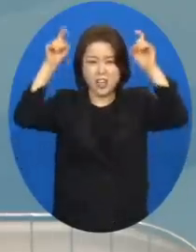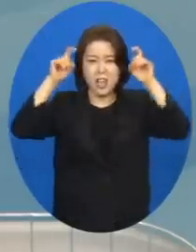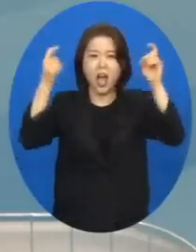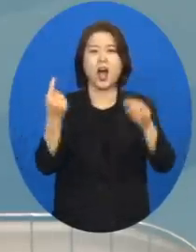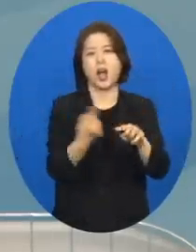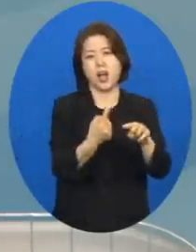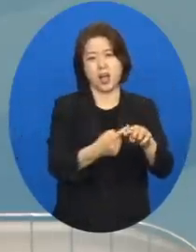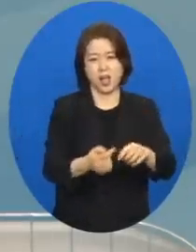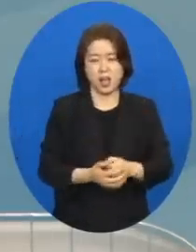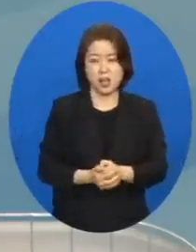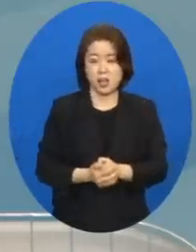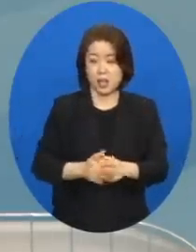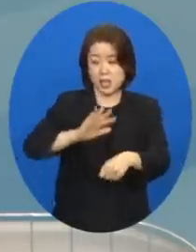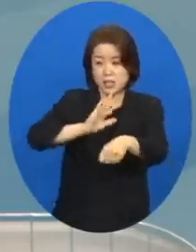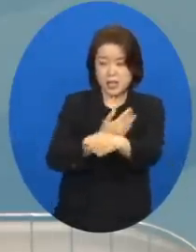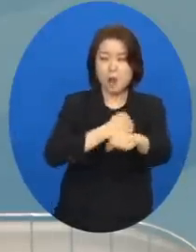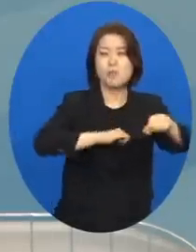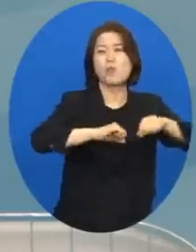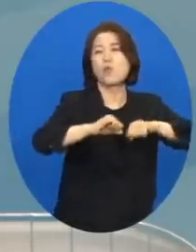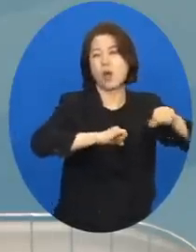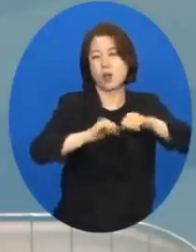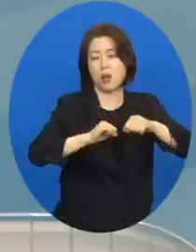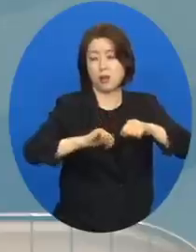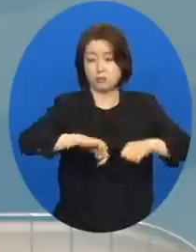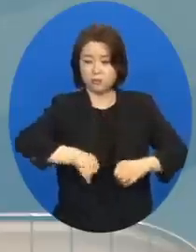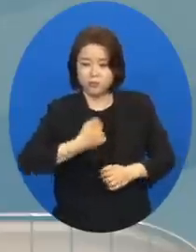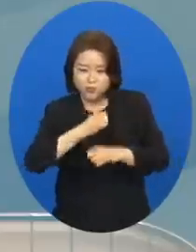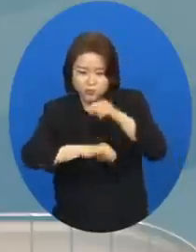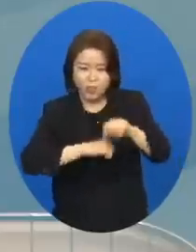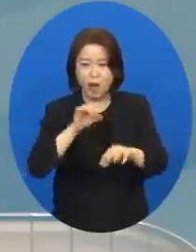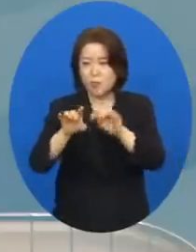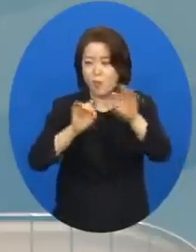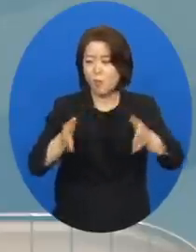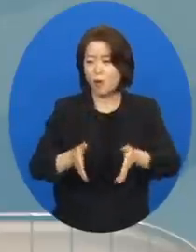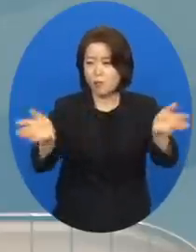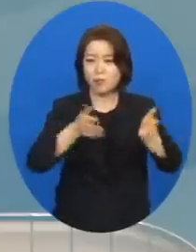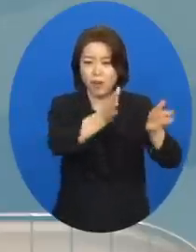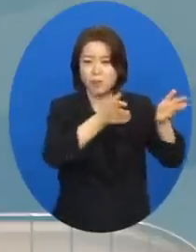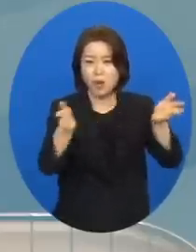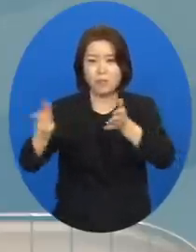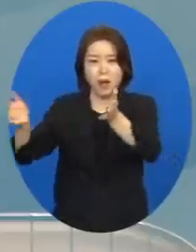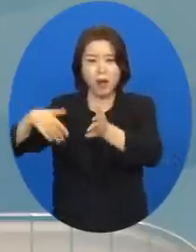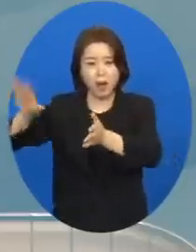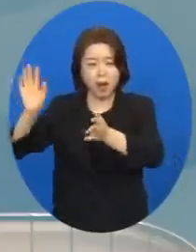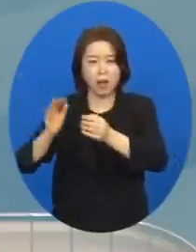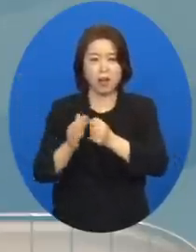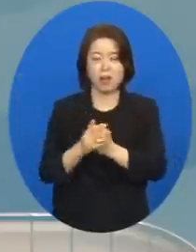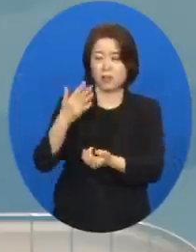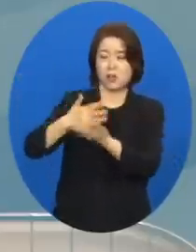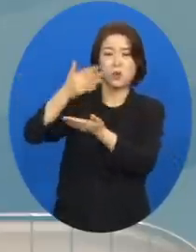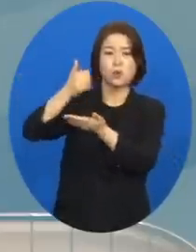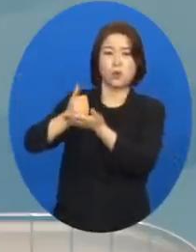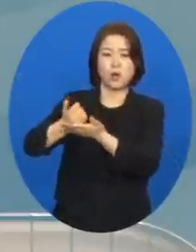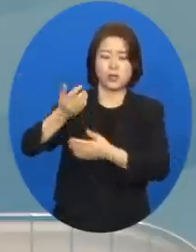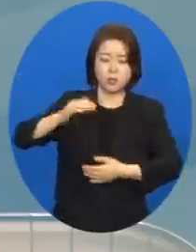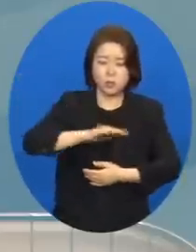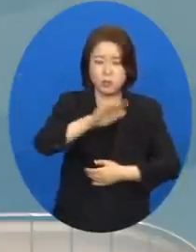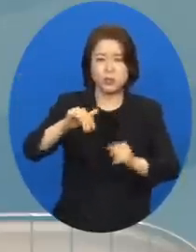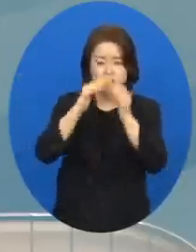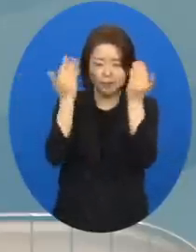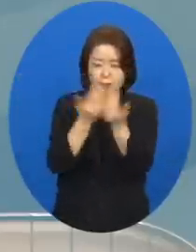같아서 그릇 행하여 각기 제 길로 갔거늘 여호와께서는 우리 모두의 죄악을